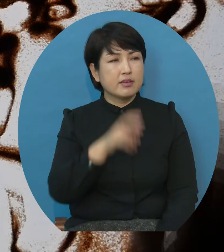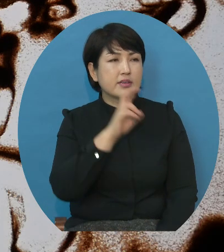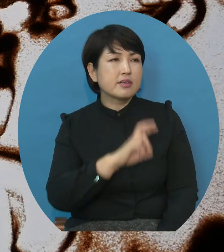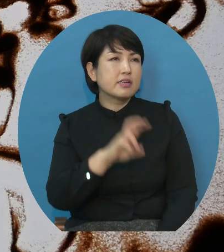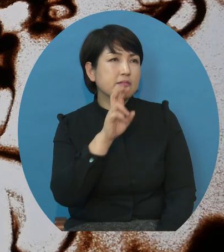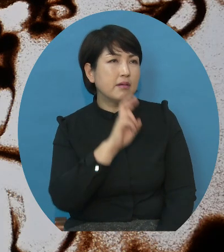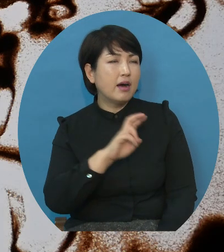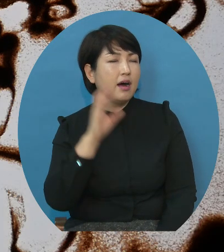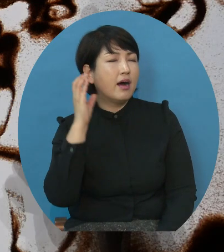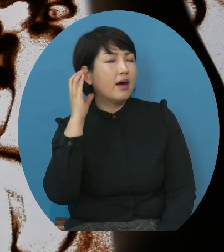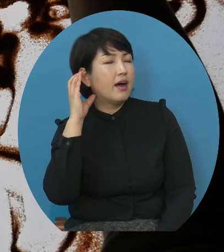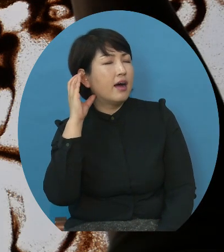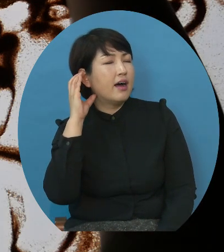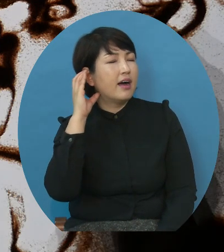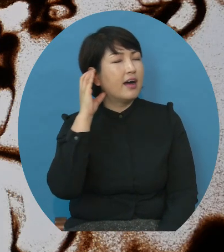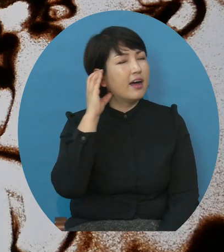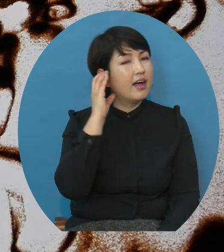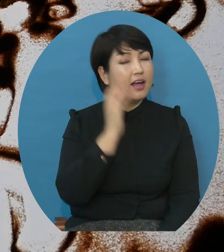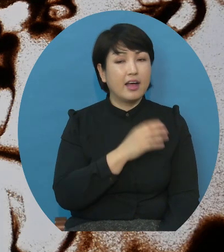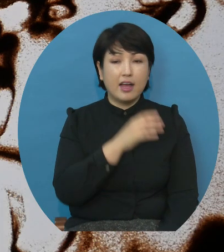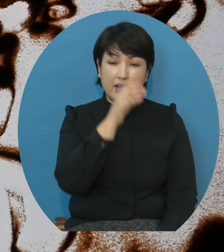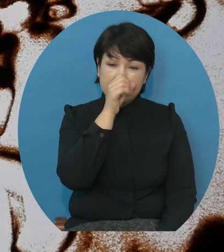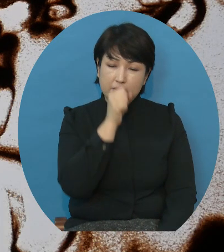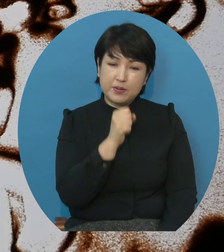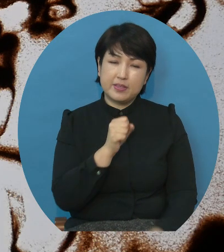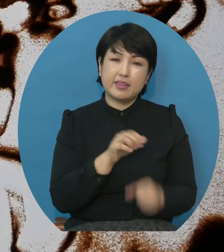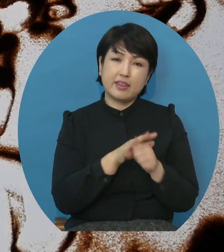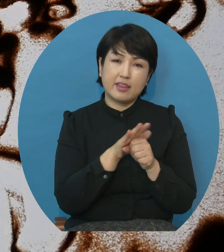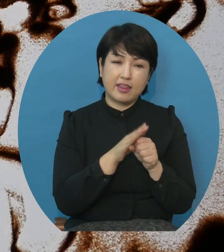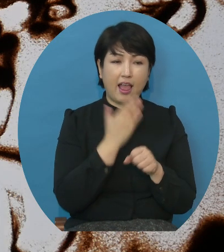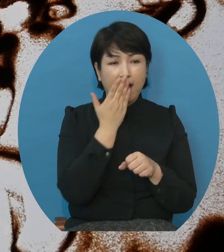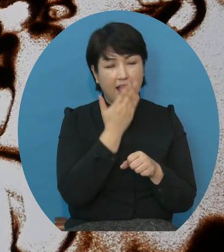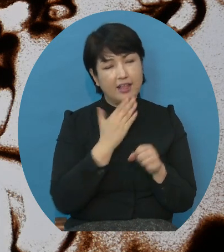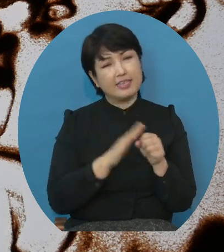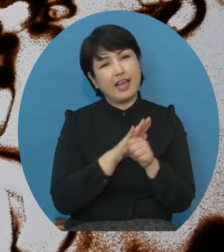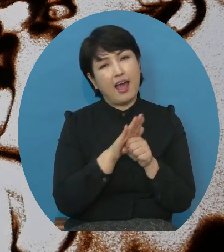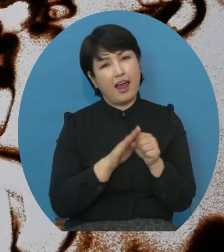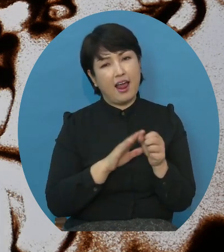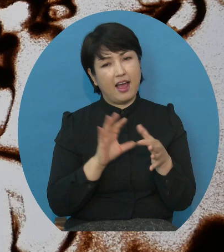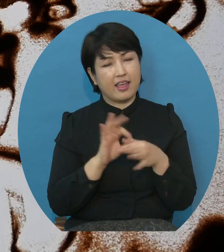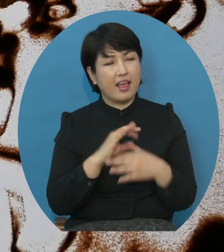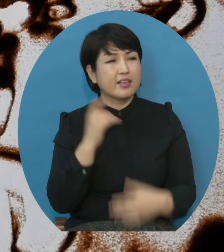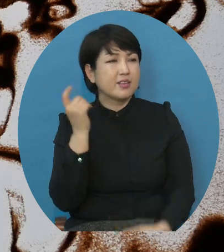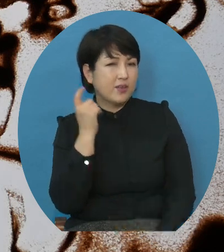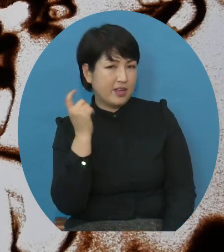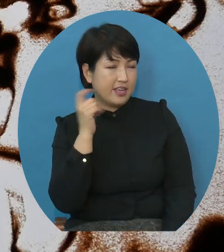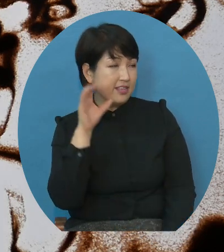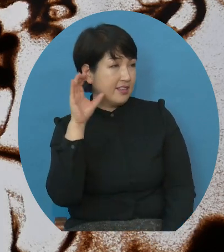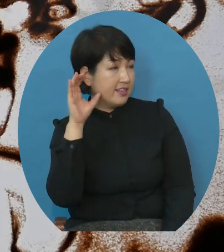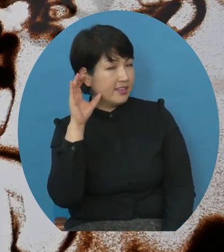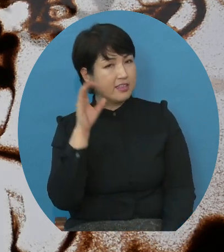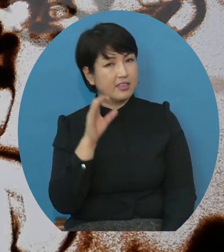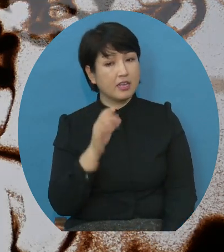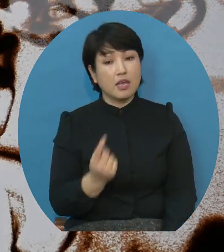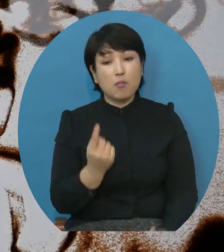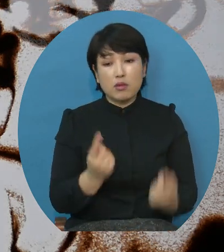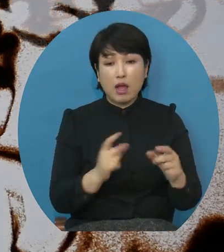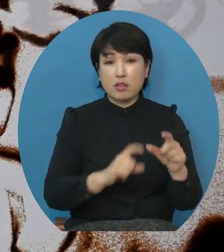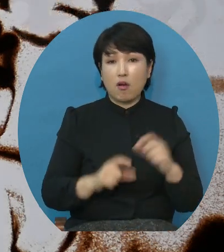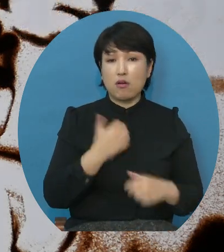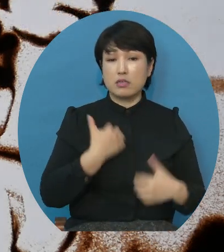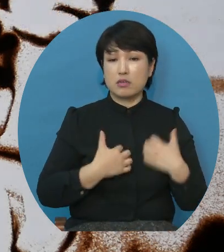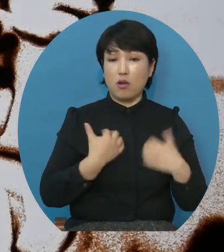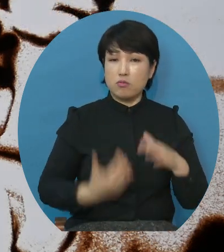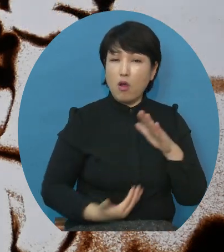어망을 뜯는다 테크 안 사랑해 서리를 탄다 이것보다 더